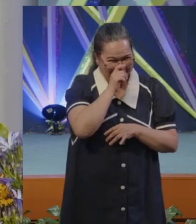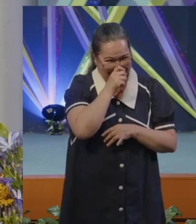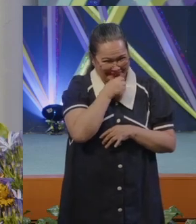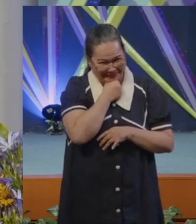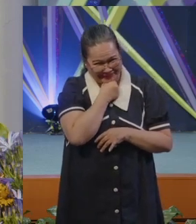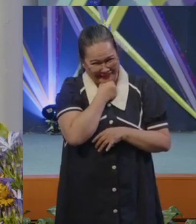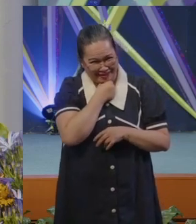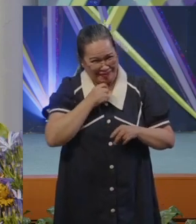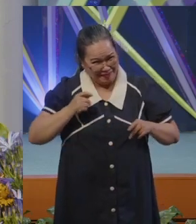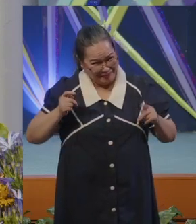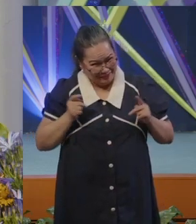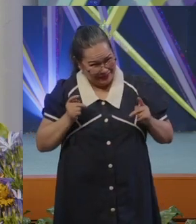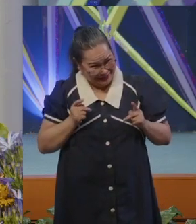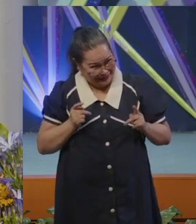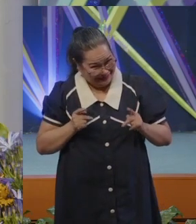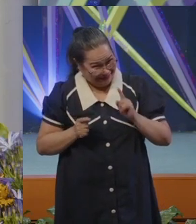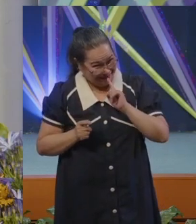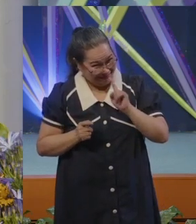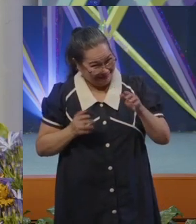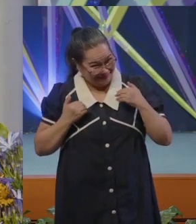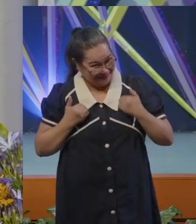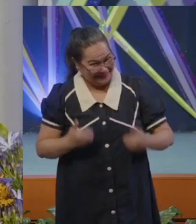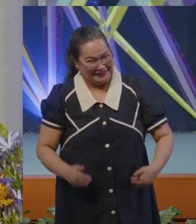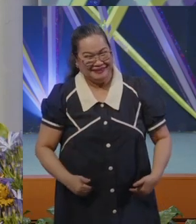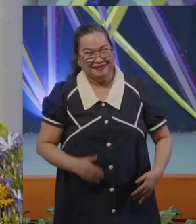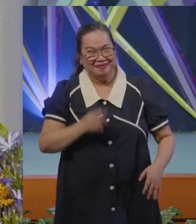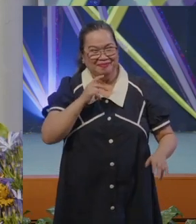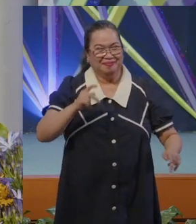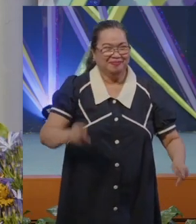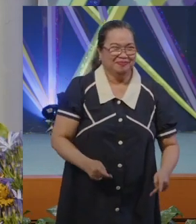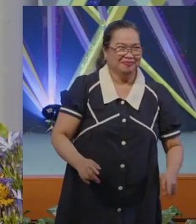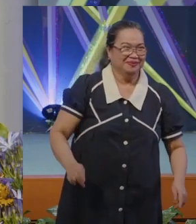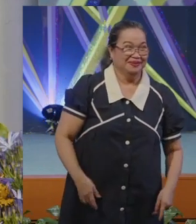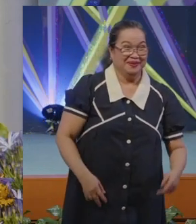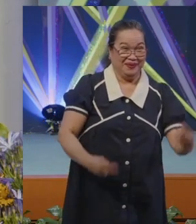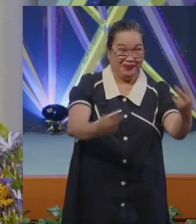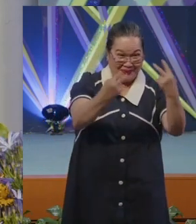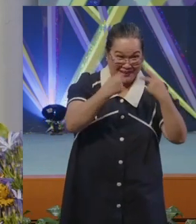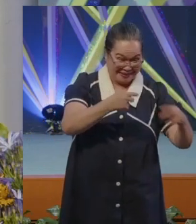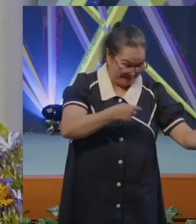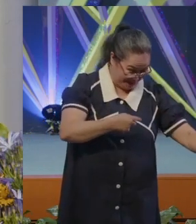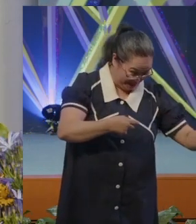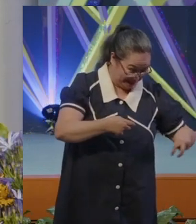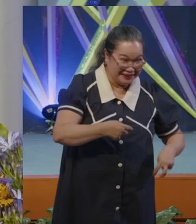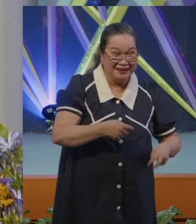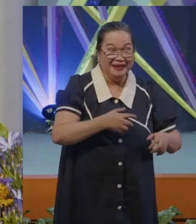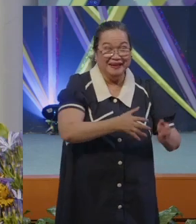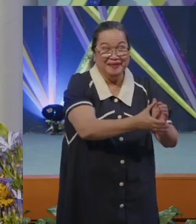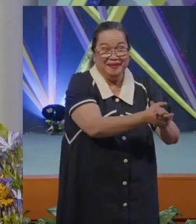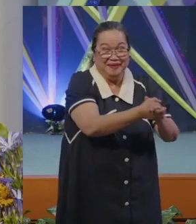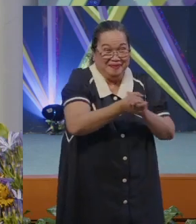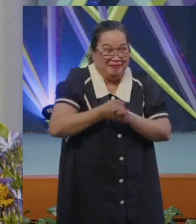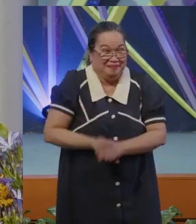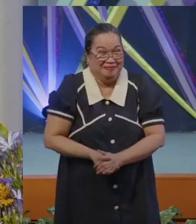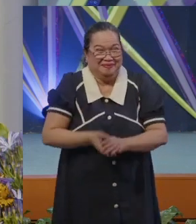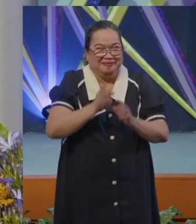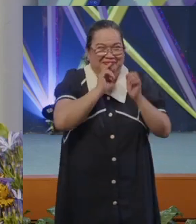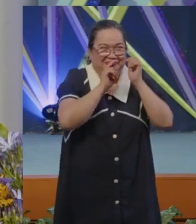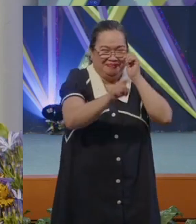Tapos masakit. Masakit sa tuhod, masakit sa likod ng tuhod, masakit sa bukong-bukong, masakit sa